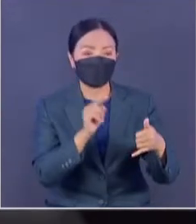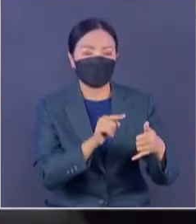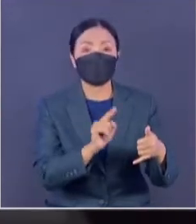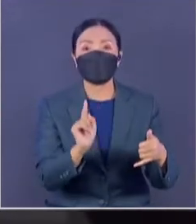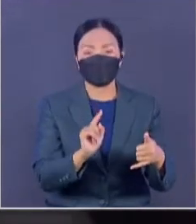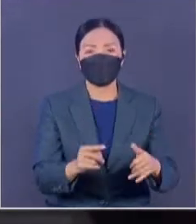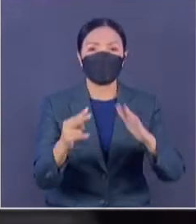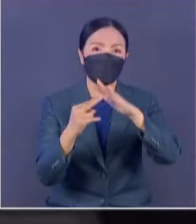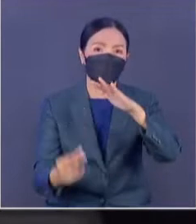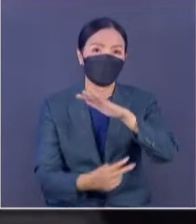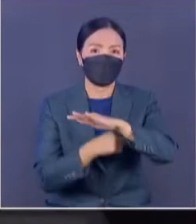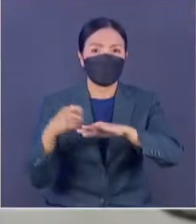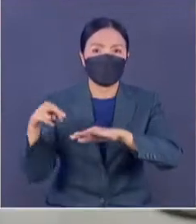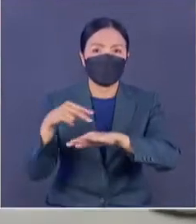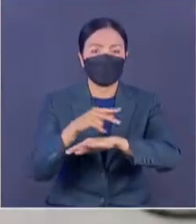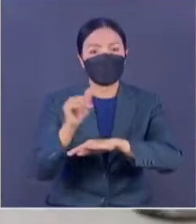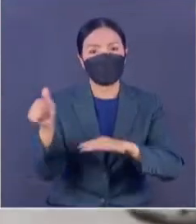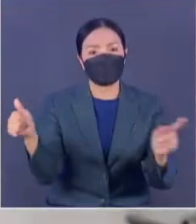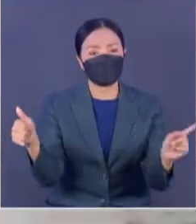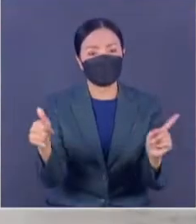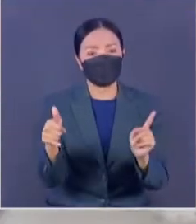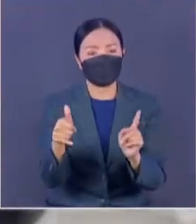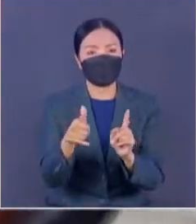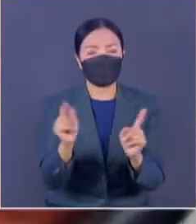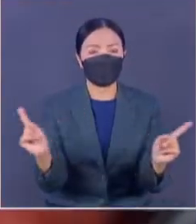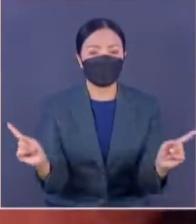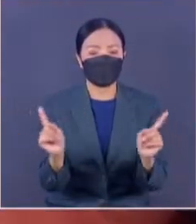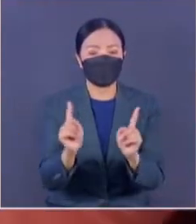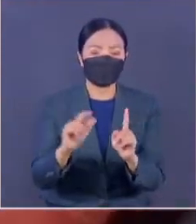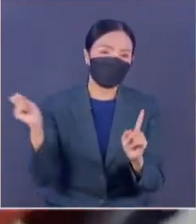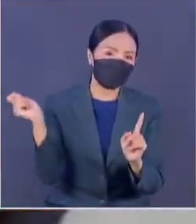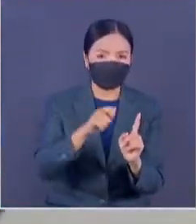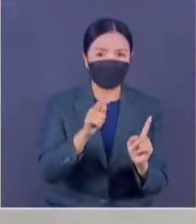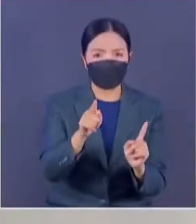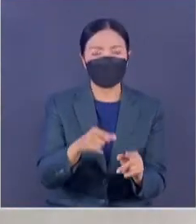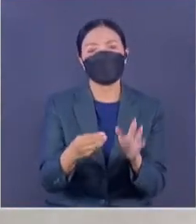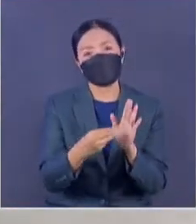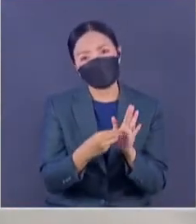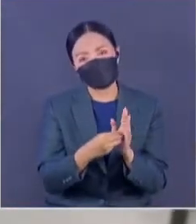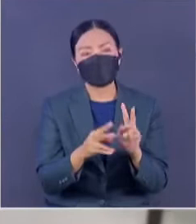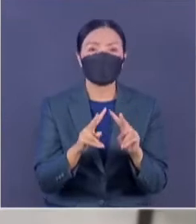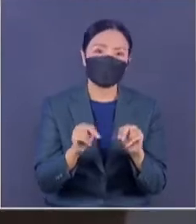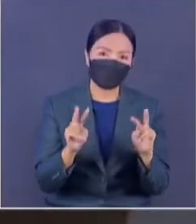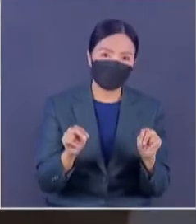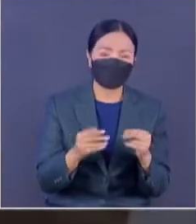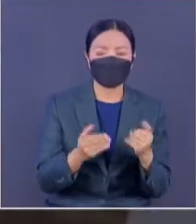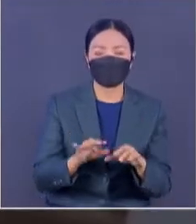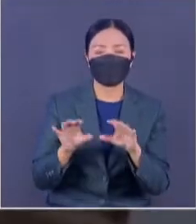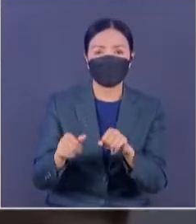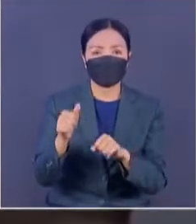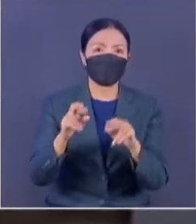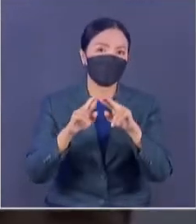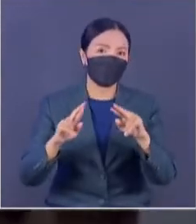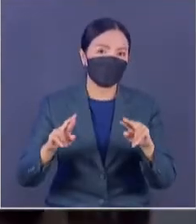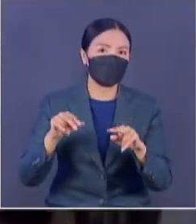างกายบนสะพานลอยหลายครั้งทั้งในพื้นที่นนทบุรีและกรุงเทพมหานครโดยสามารถจับตัวได้ที่ร้านสะดว